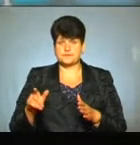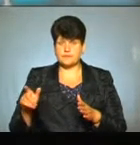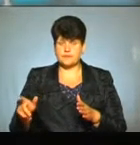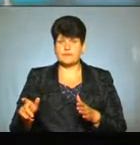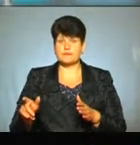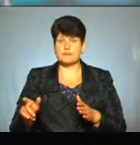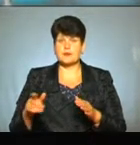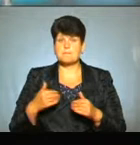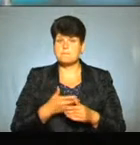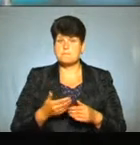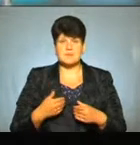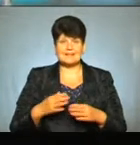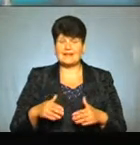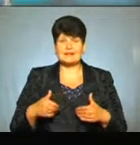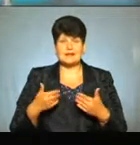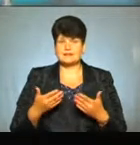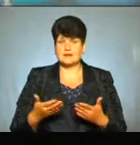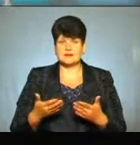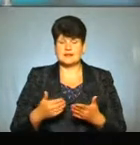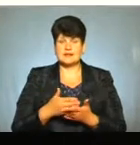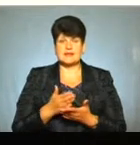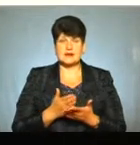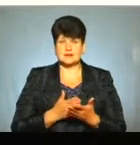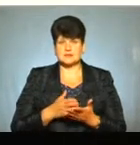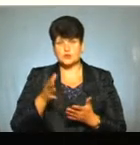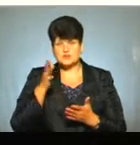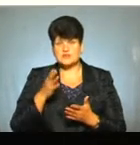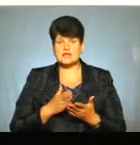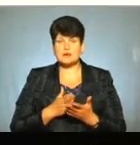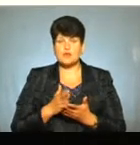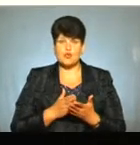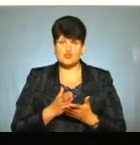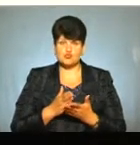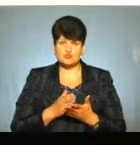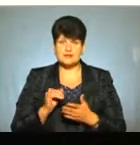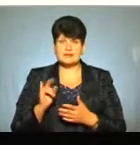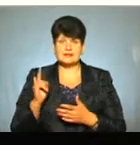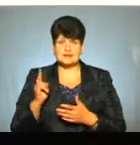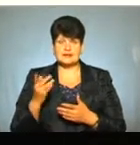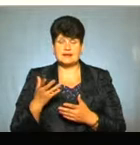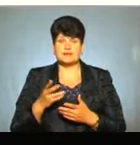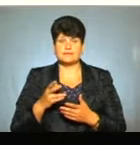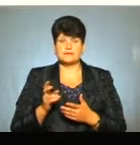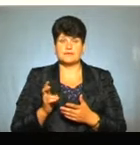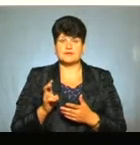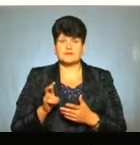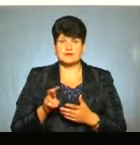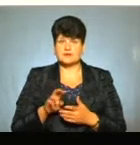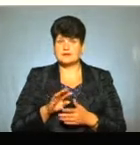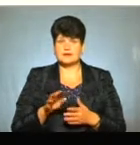іншого учня, ми не надали якісних освітніх послуг, і дитина, яка вийшла,